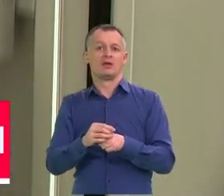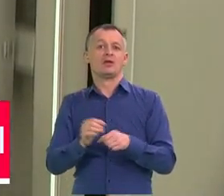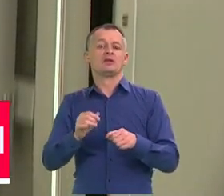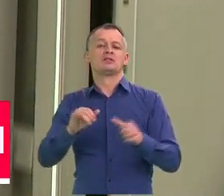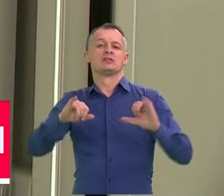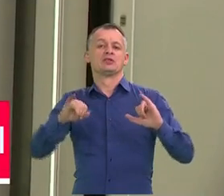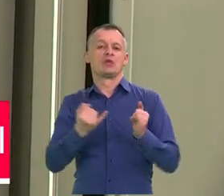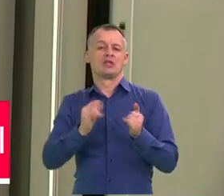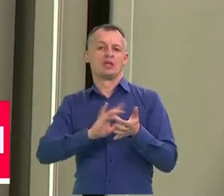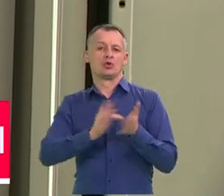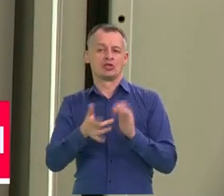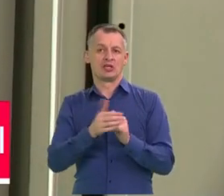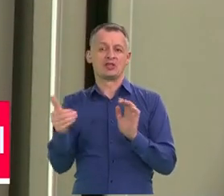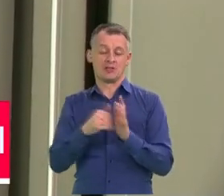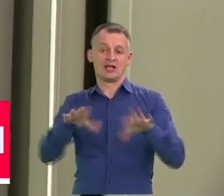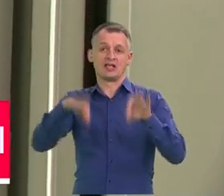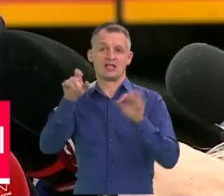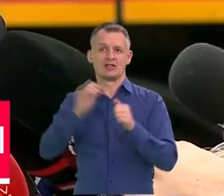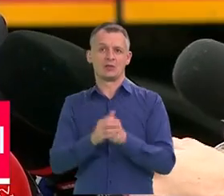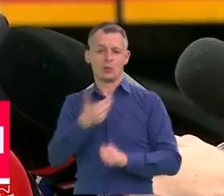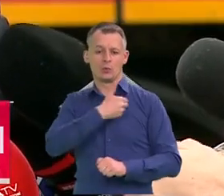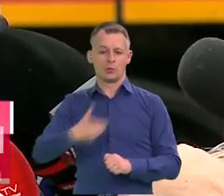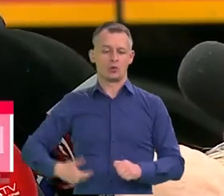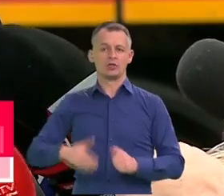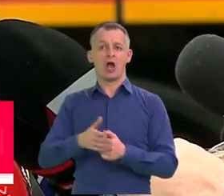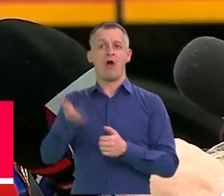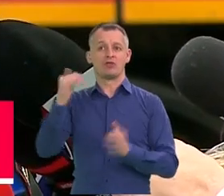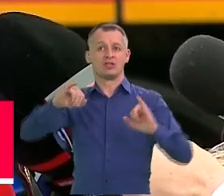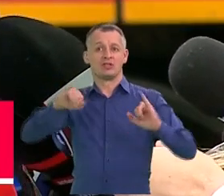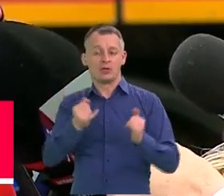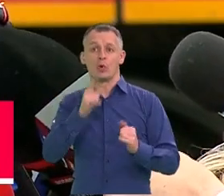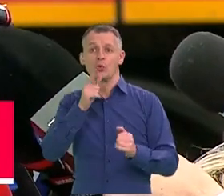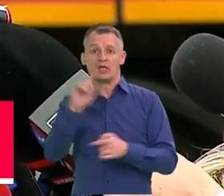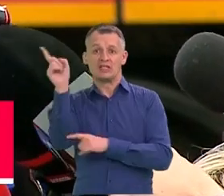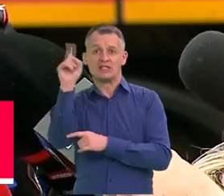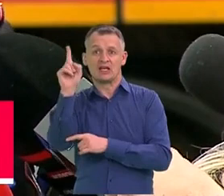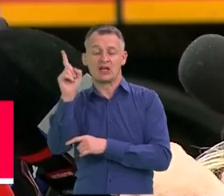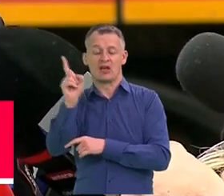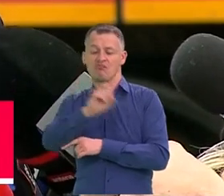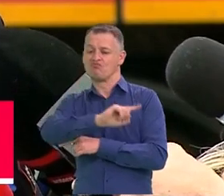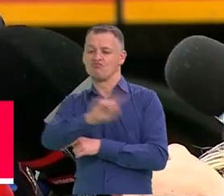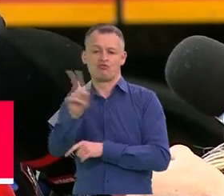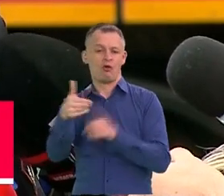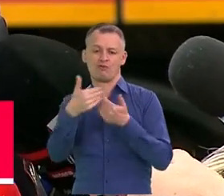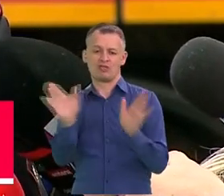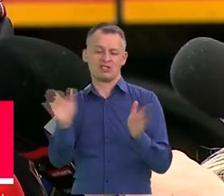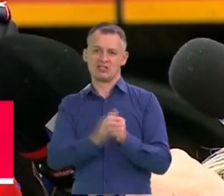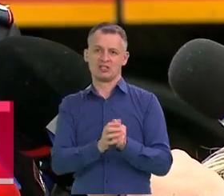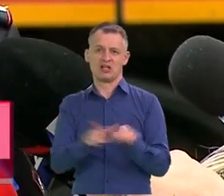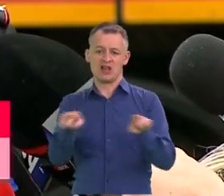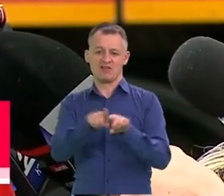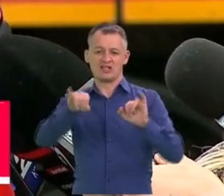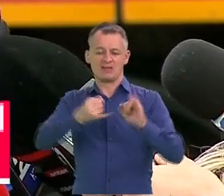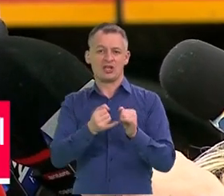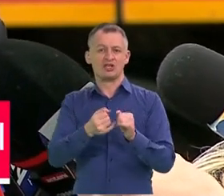cele nefuncționale. În municipiul București au fost situații unde sirenele nu au funcționat. Acest lucru s-a întâmplat și la